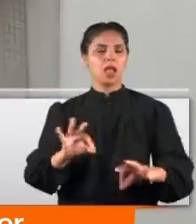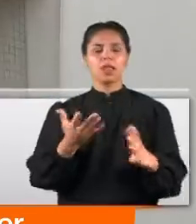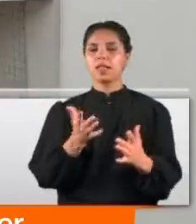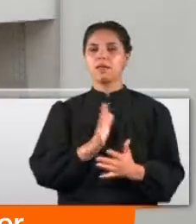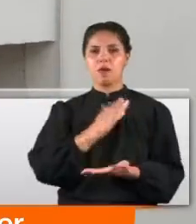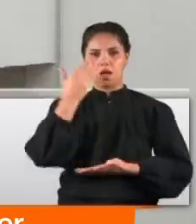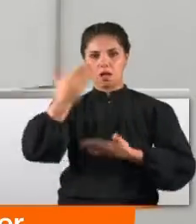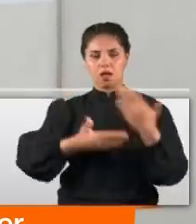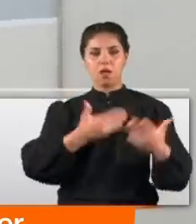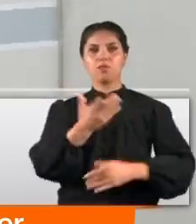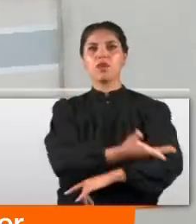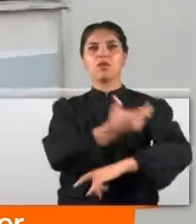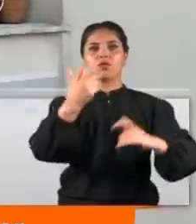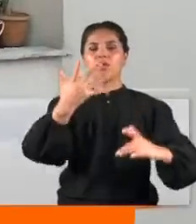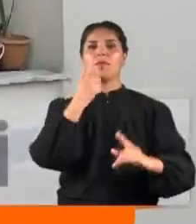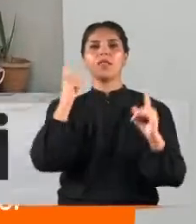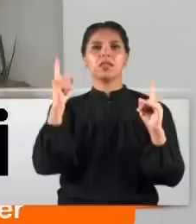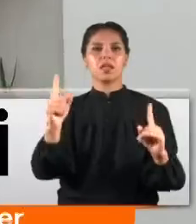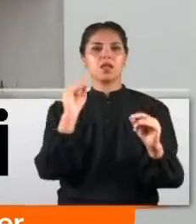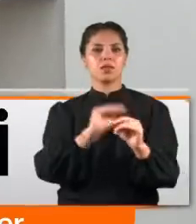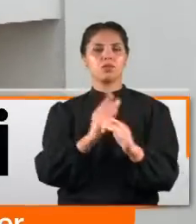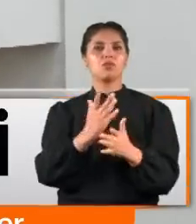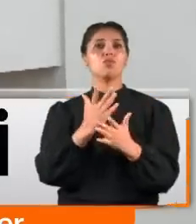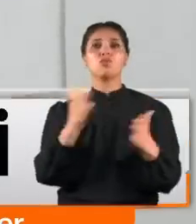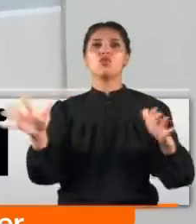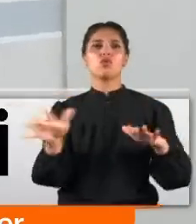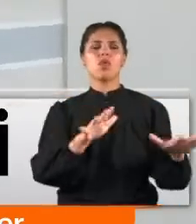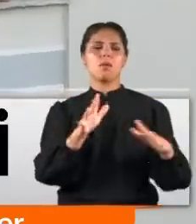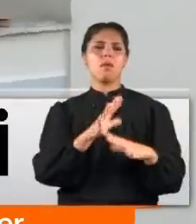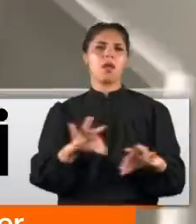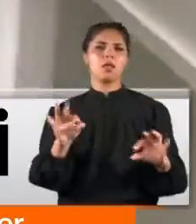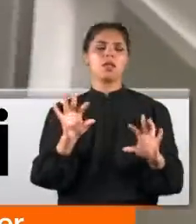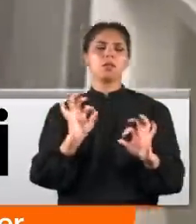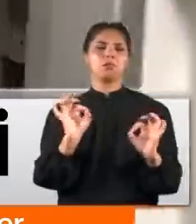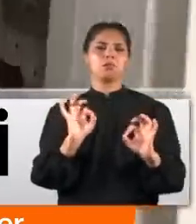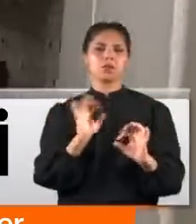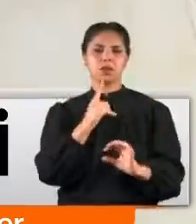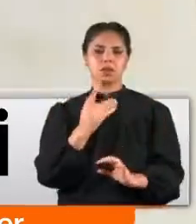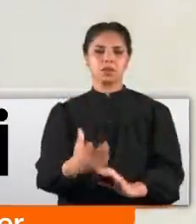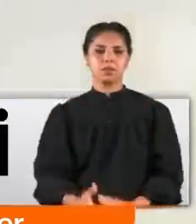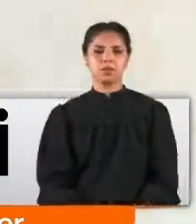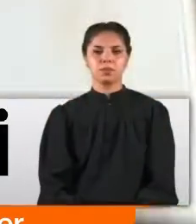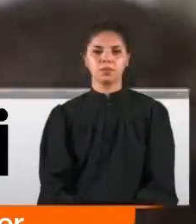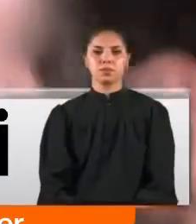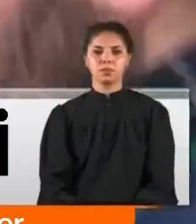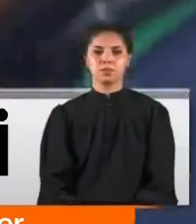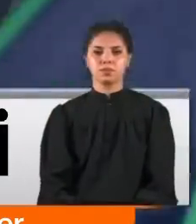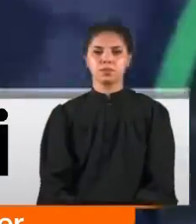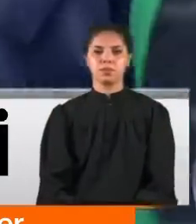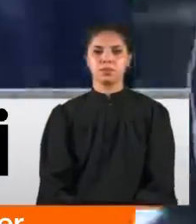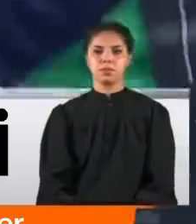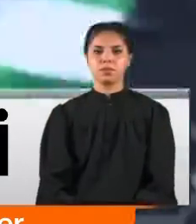anlattı. Şehrin 5 yıl içerisinde o büyük afete hazır olabileceğini söyledi. 5 senede İstanbul'u depreme hazır